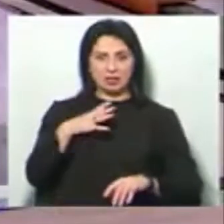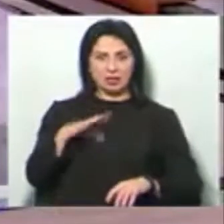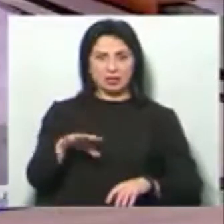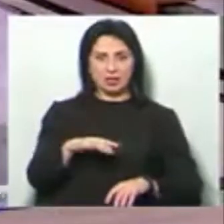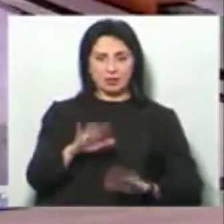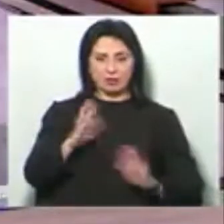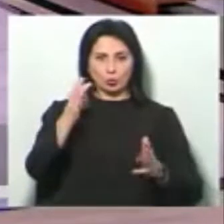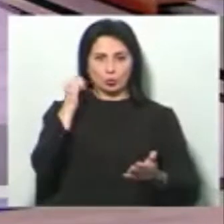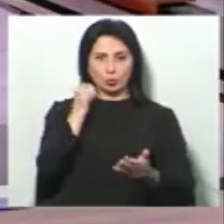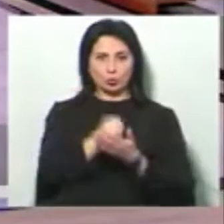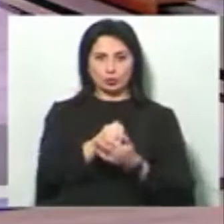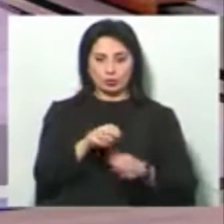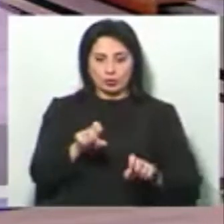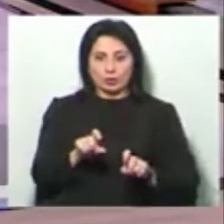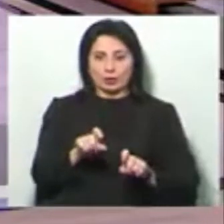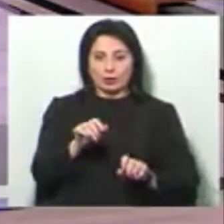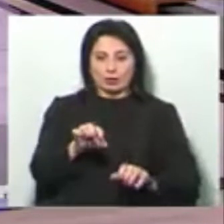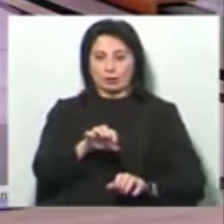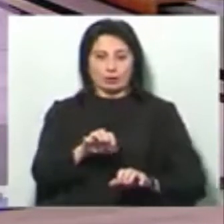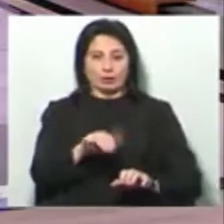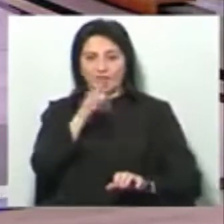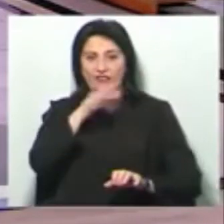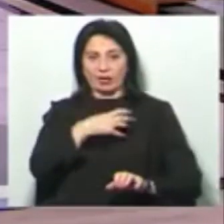clasicului chiuli, gulist, sau unt.